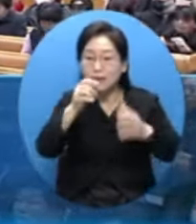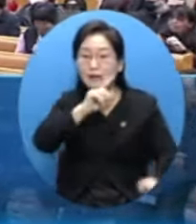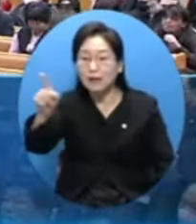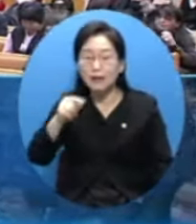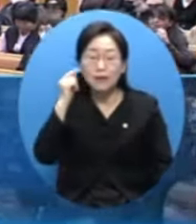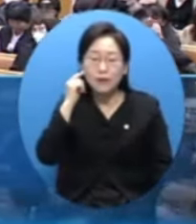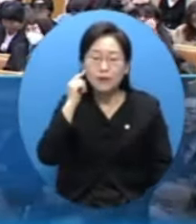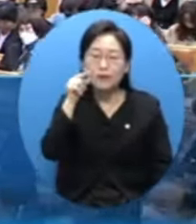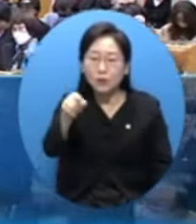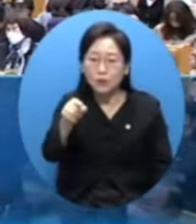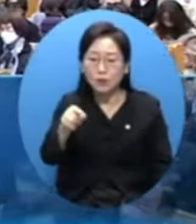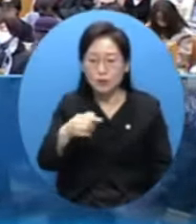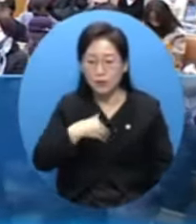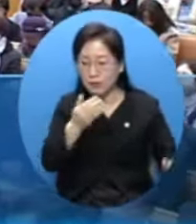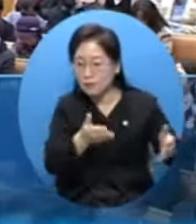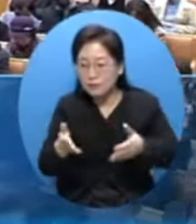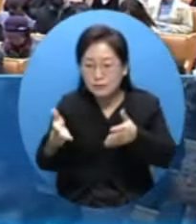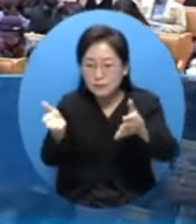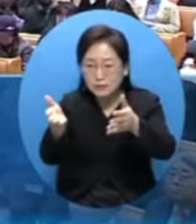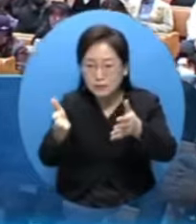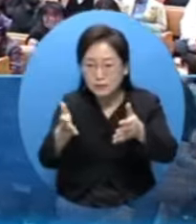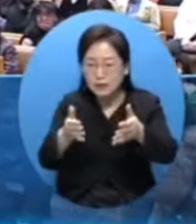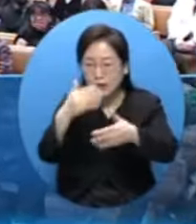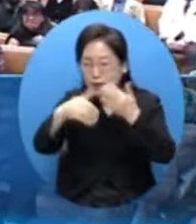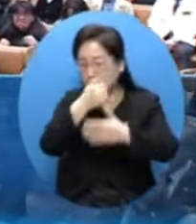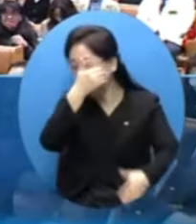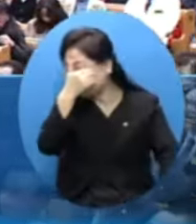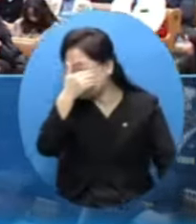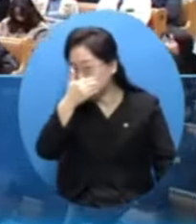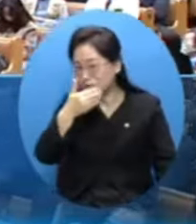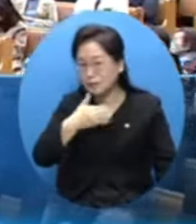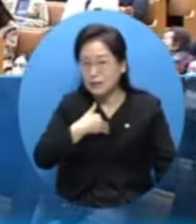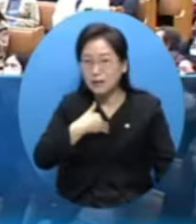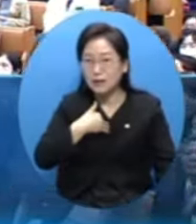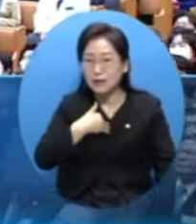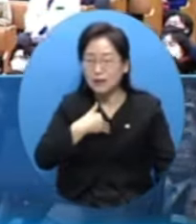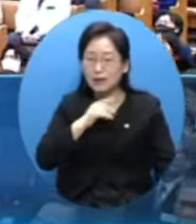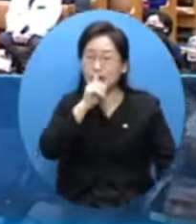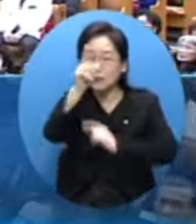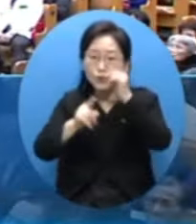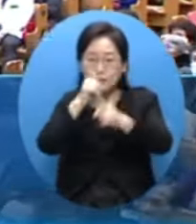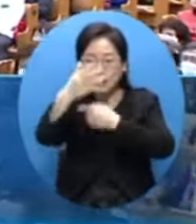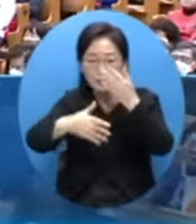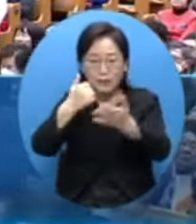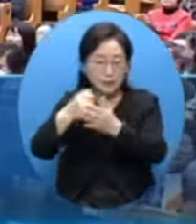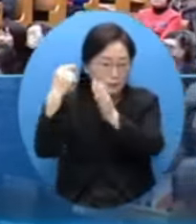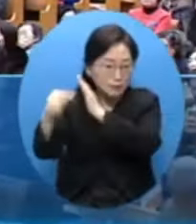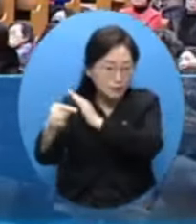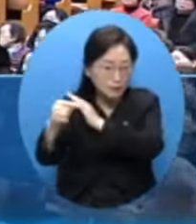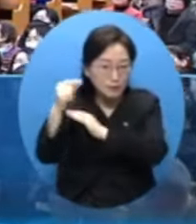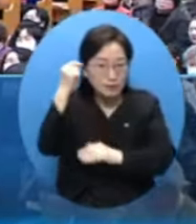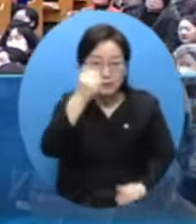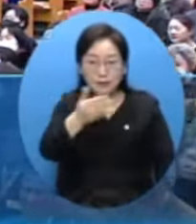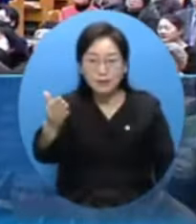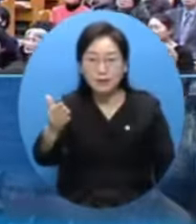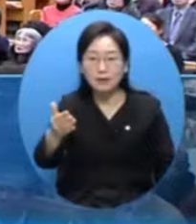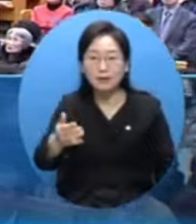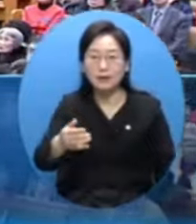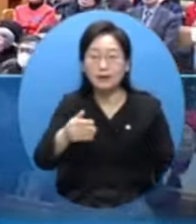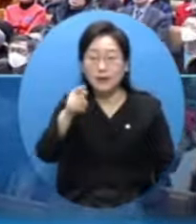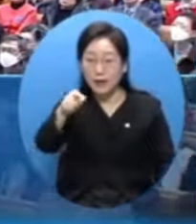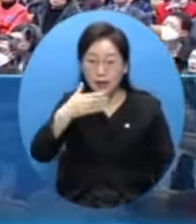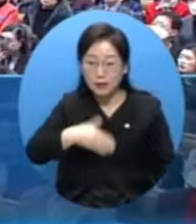내가 이르기를 내 길은 야훼께 숨겨졌으며 내 송사는 내 하나님에게서 벗어난다 하느냐. 너는